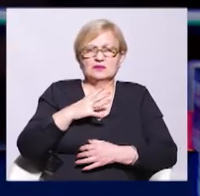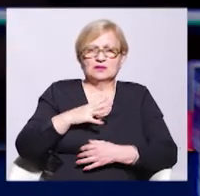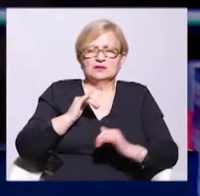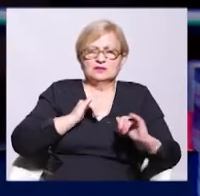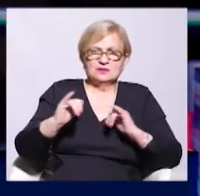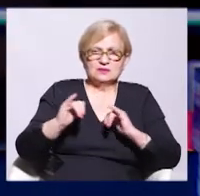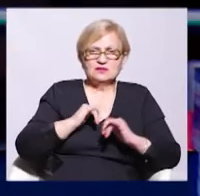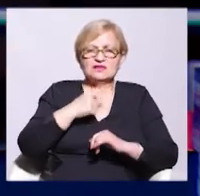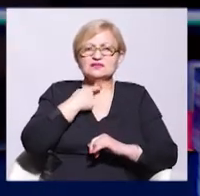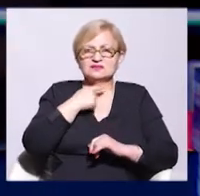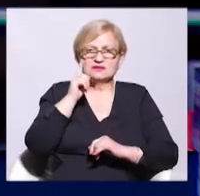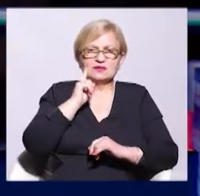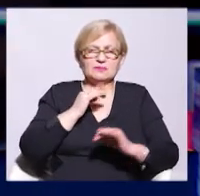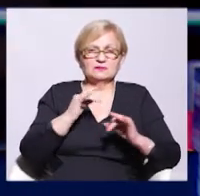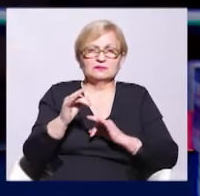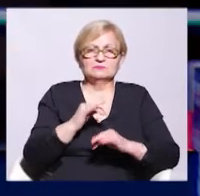მოწიწებით ტკბილხმიანი.